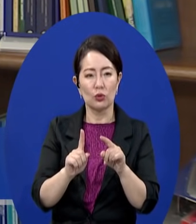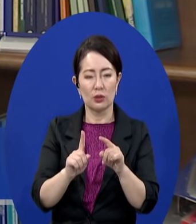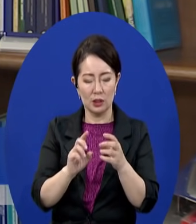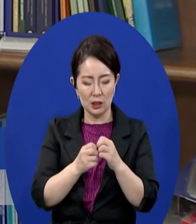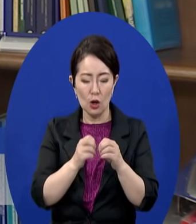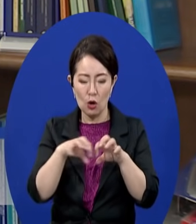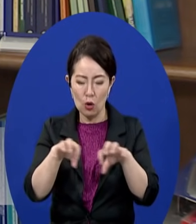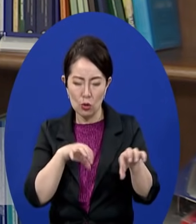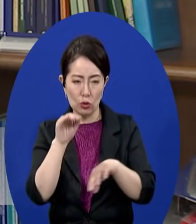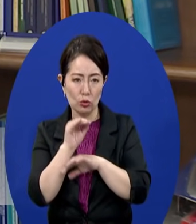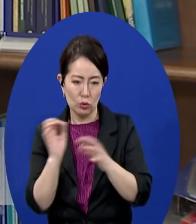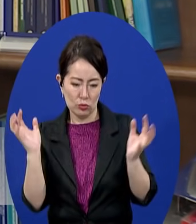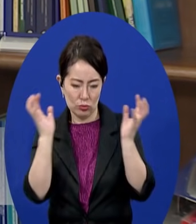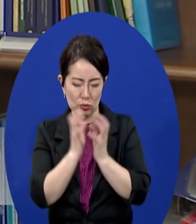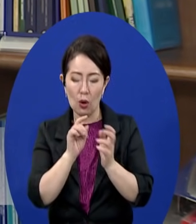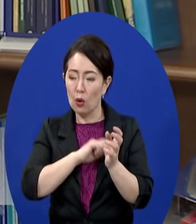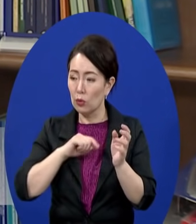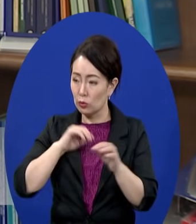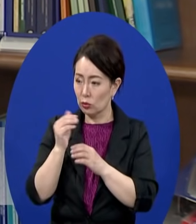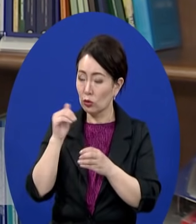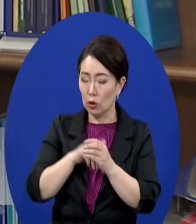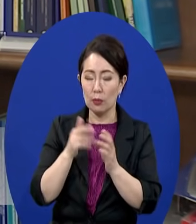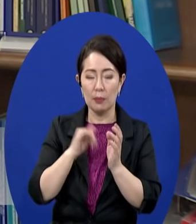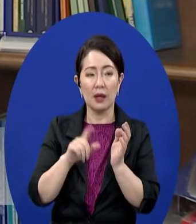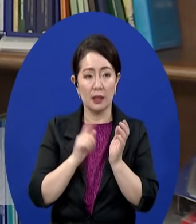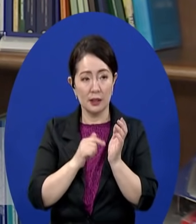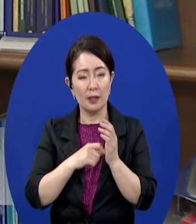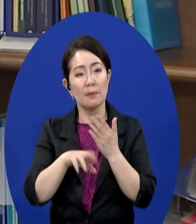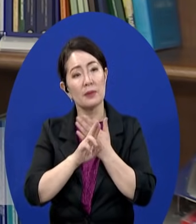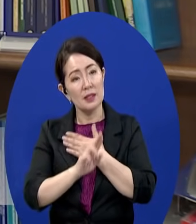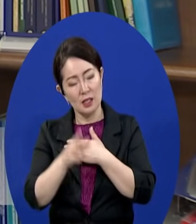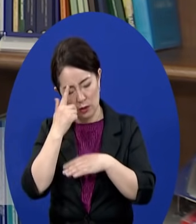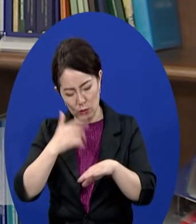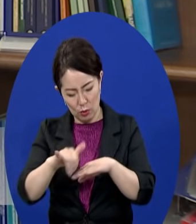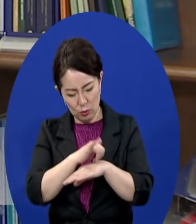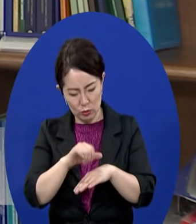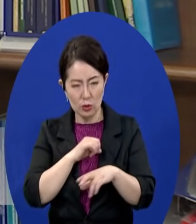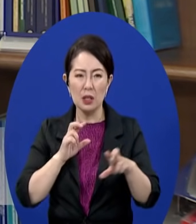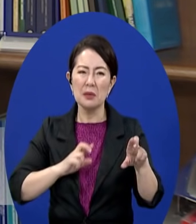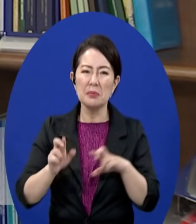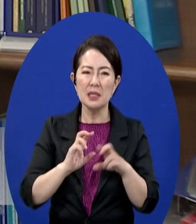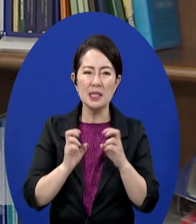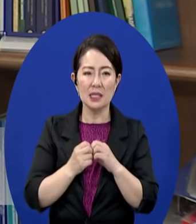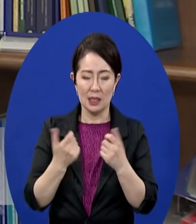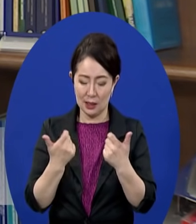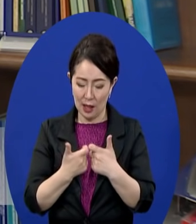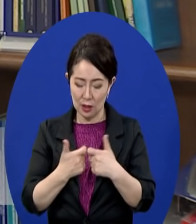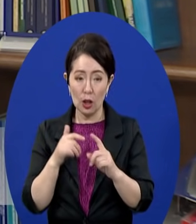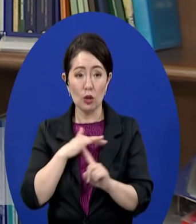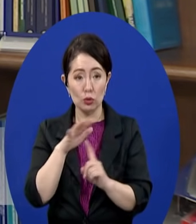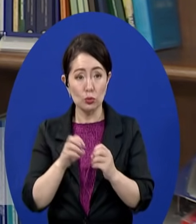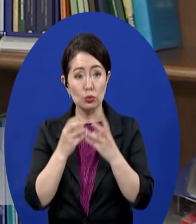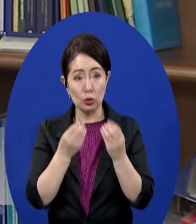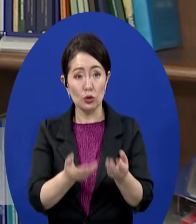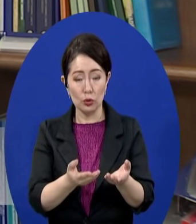гэдэг талталлын төлөвлөл энд хувийн хөшлийн төлөвлөлөлт ч нон цаашдаа одоо Монгол улсад бизнес эрхлэх таатай нөхцөлийг бүрдүүлэх